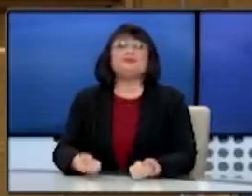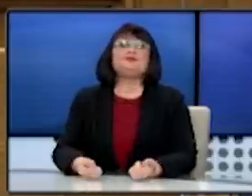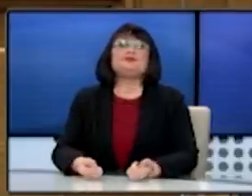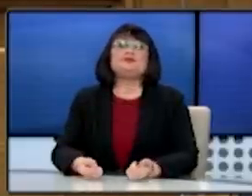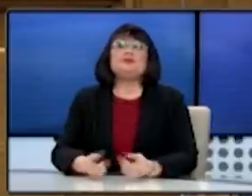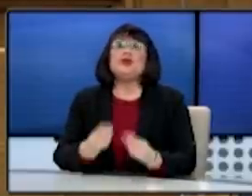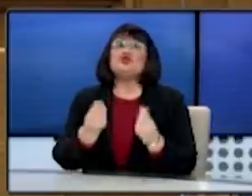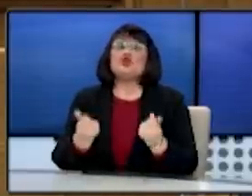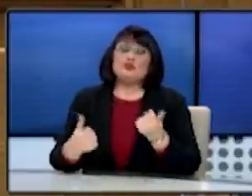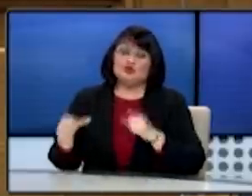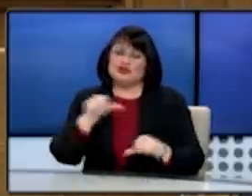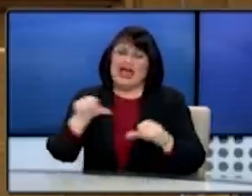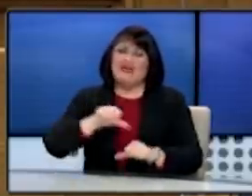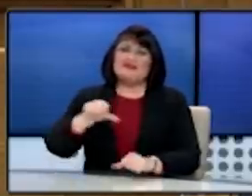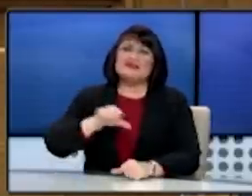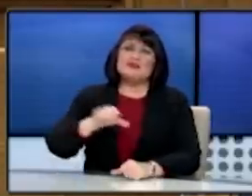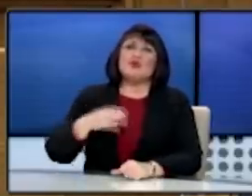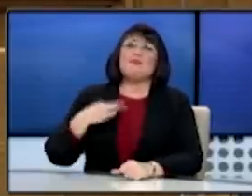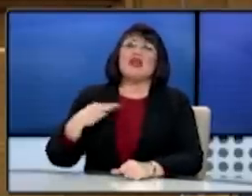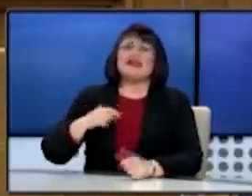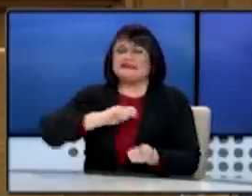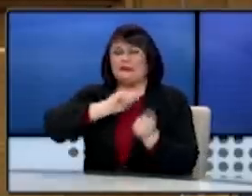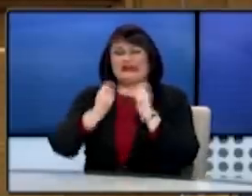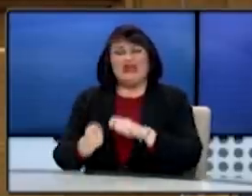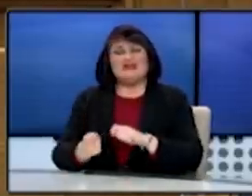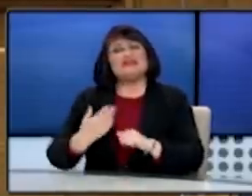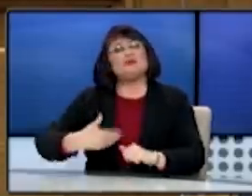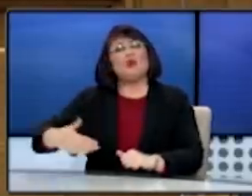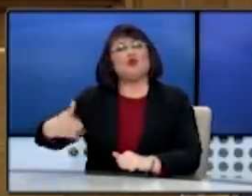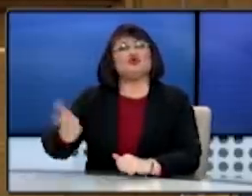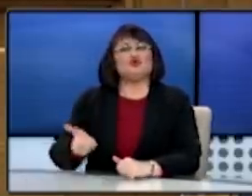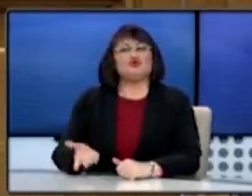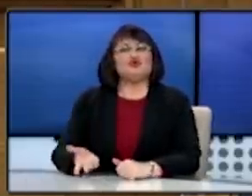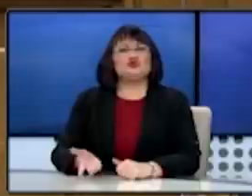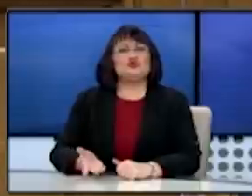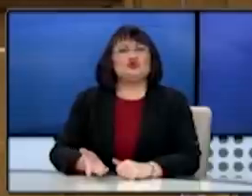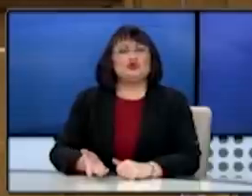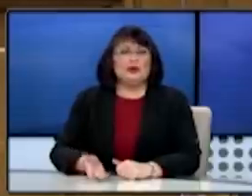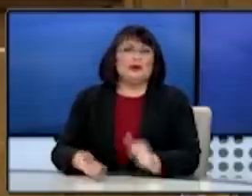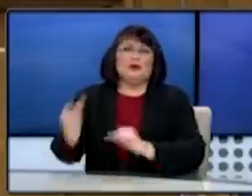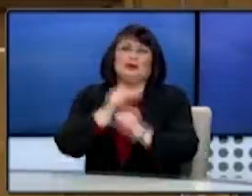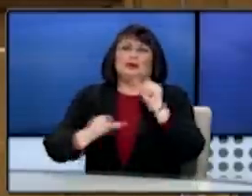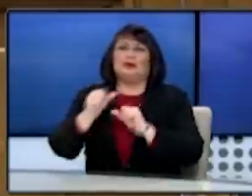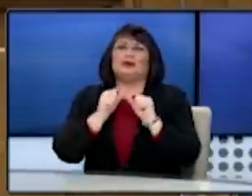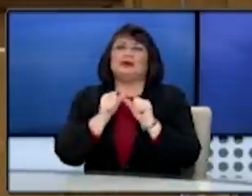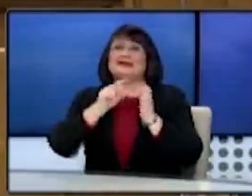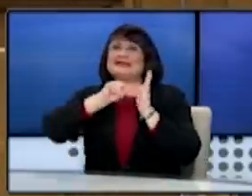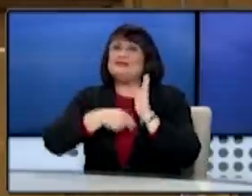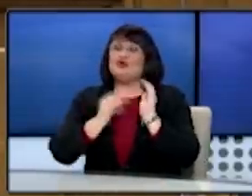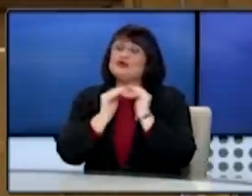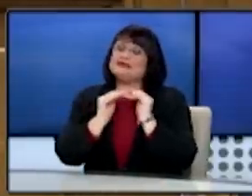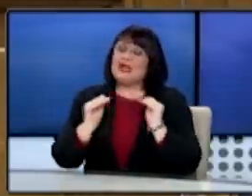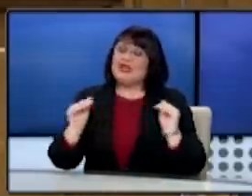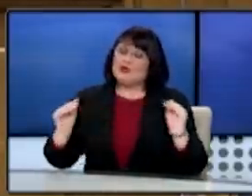καύσιμο θα γίνει η περιβόητη πράσινη μετάβαση, αλλά και για την αναθεώρηση του Συμφώνου Σταθερότητας και